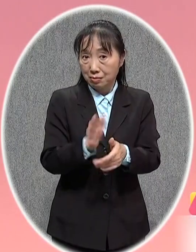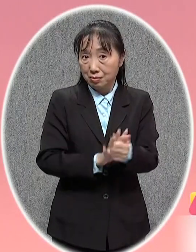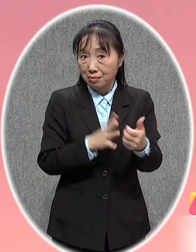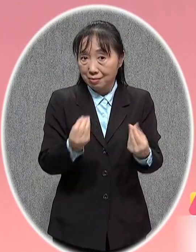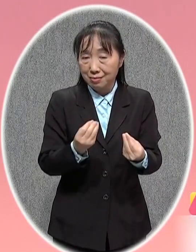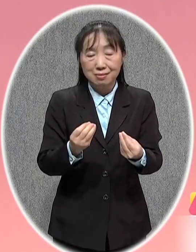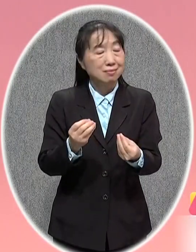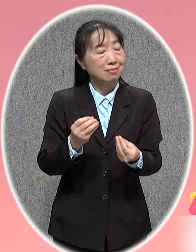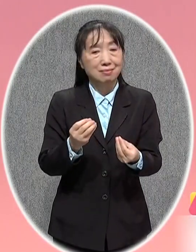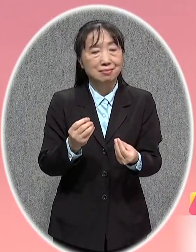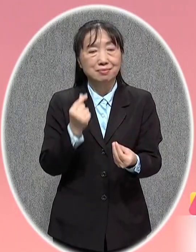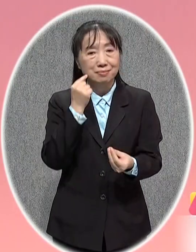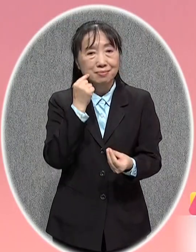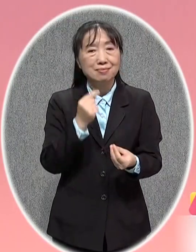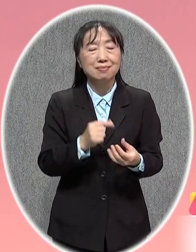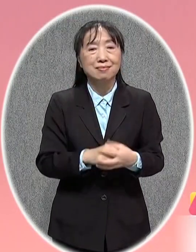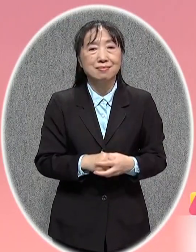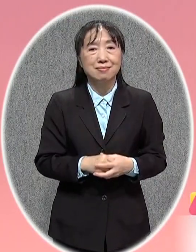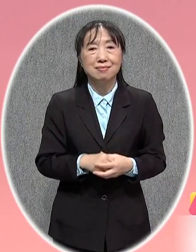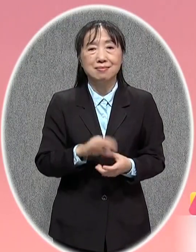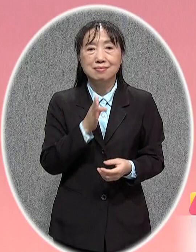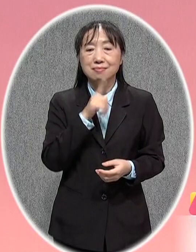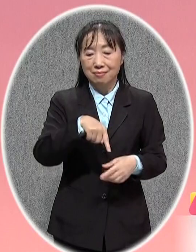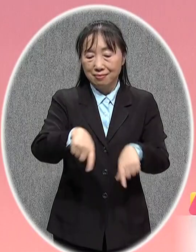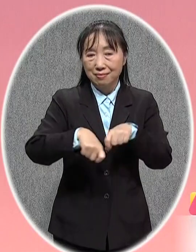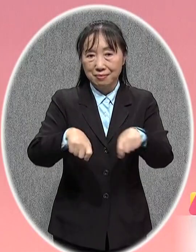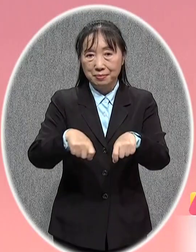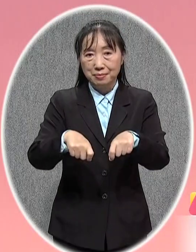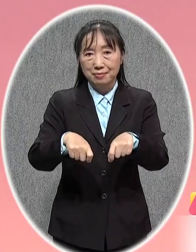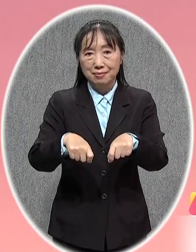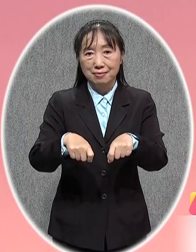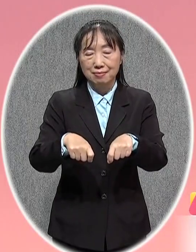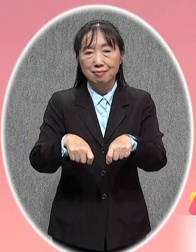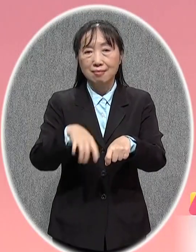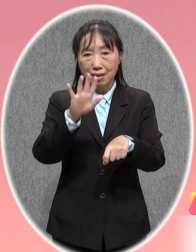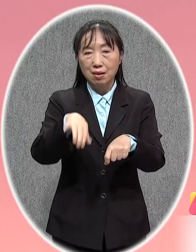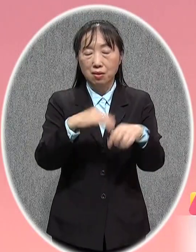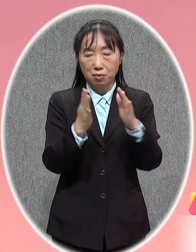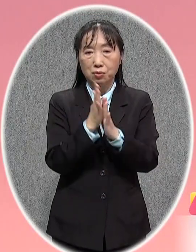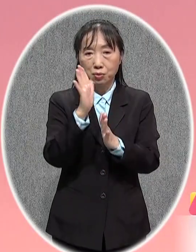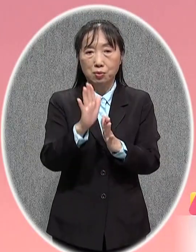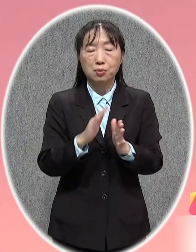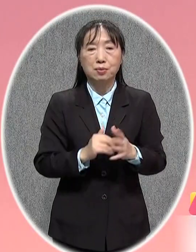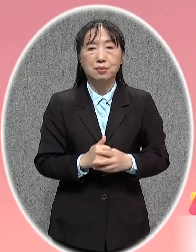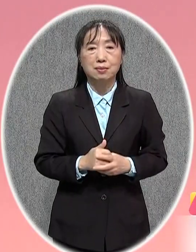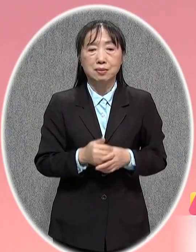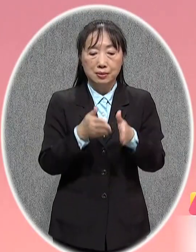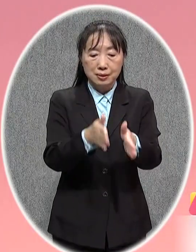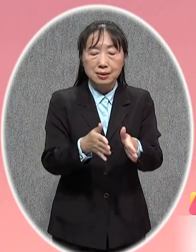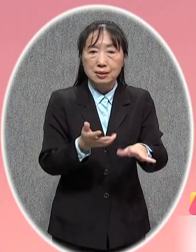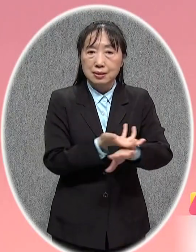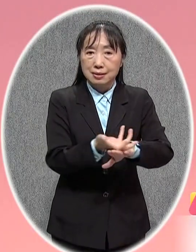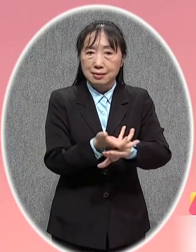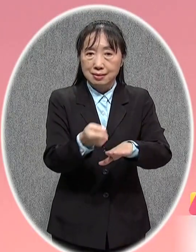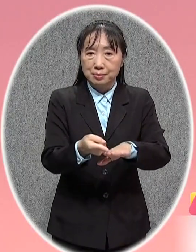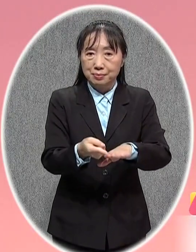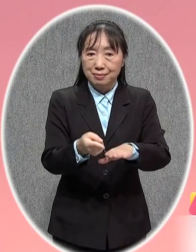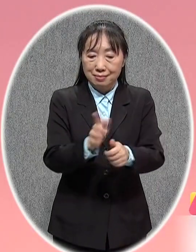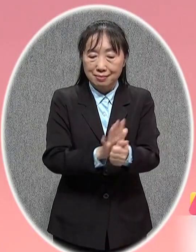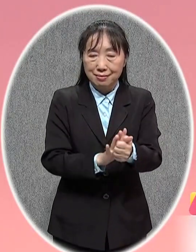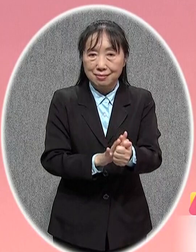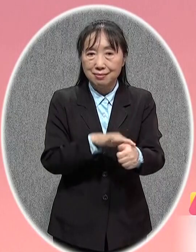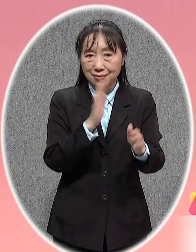影响，但是我一再强调的是，这个方案在我看来已经尽可能的把对藻礁生态系的影